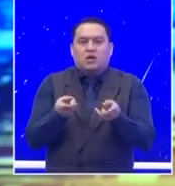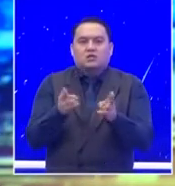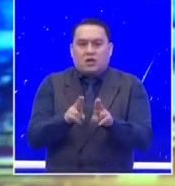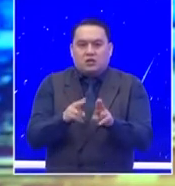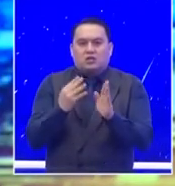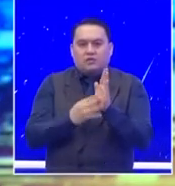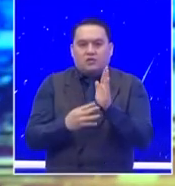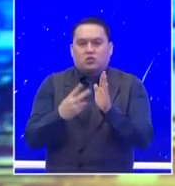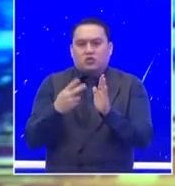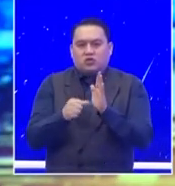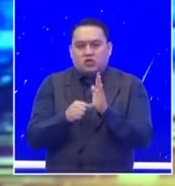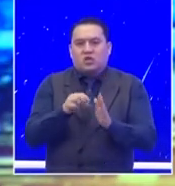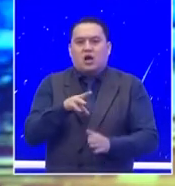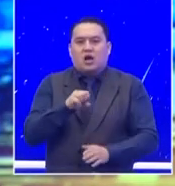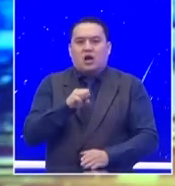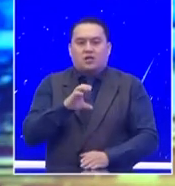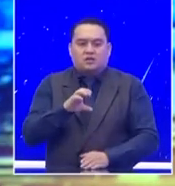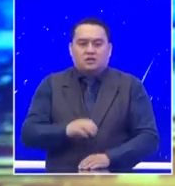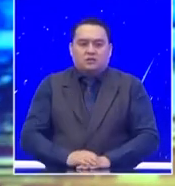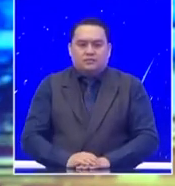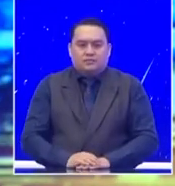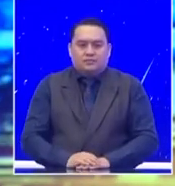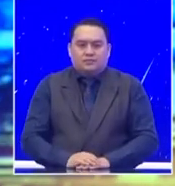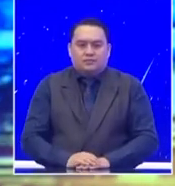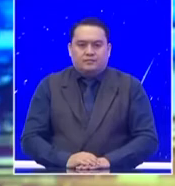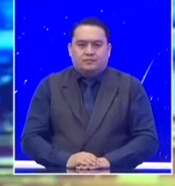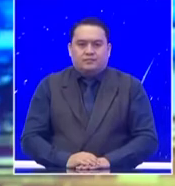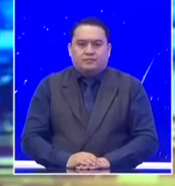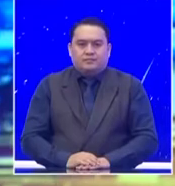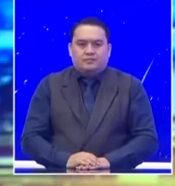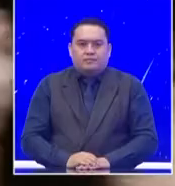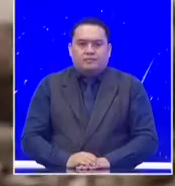11. Один из них – 96-летний Гаец Игембердиев.